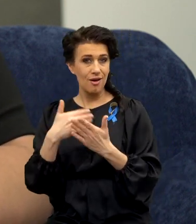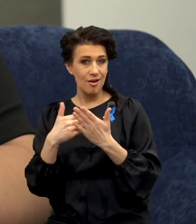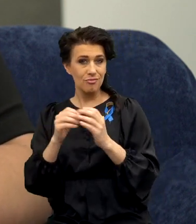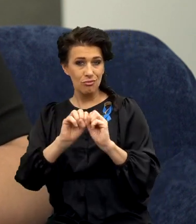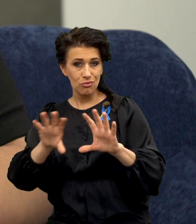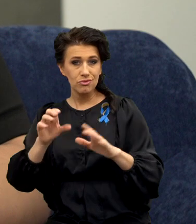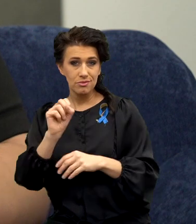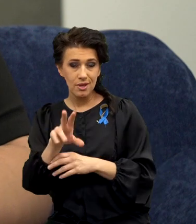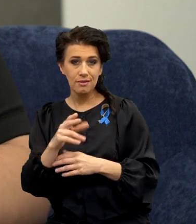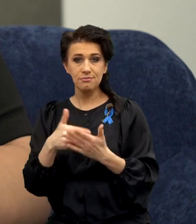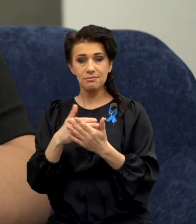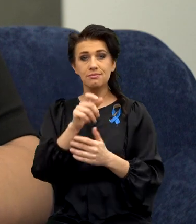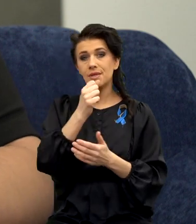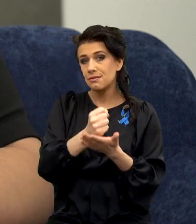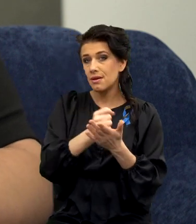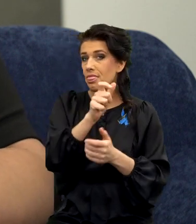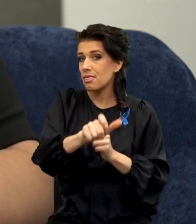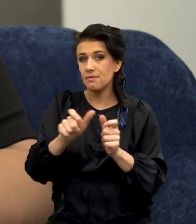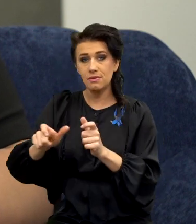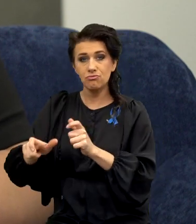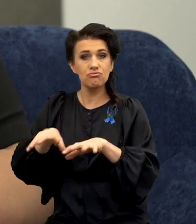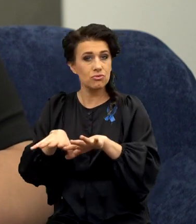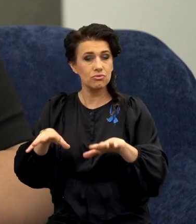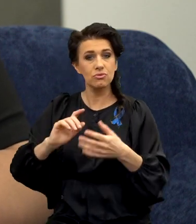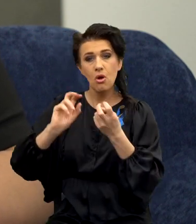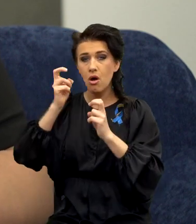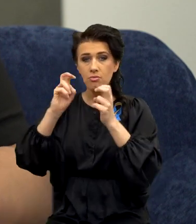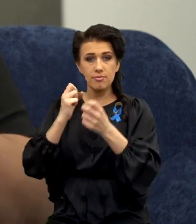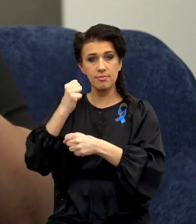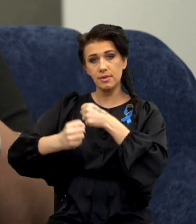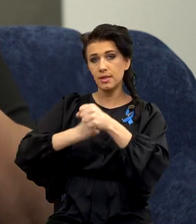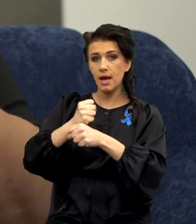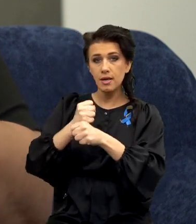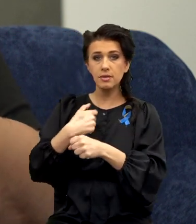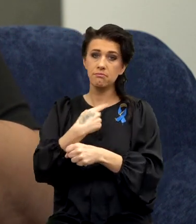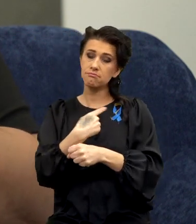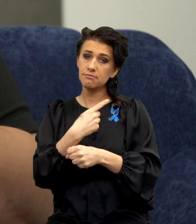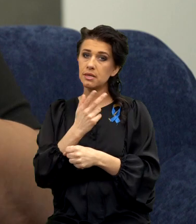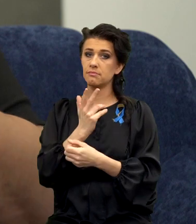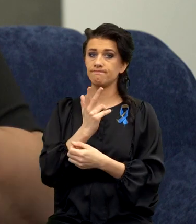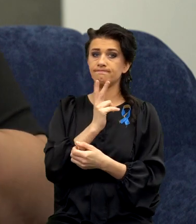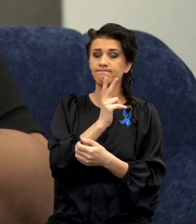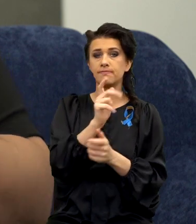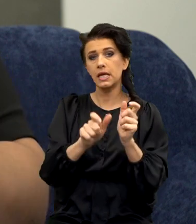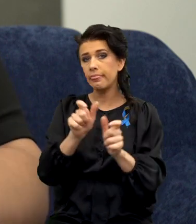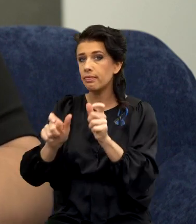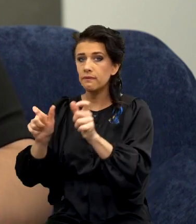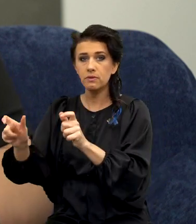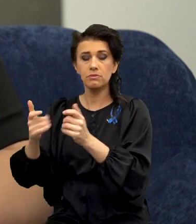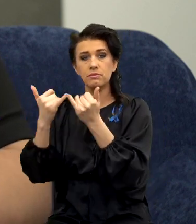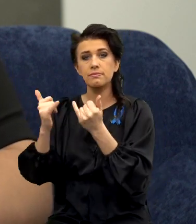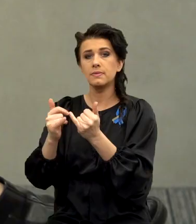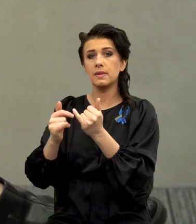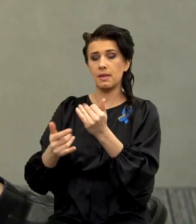tych kwestii indywidualnych będzie bardzo dużo. I to jest ta skomplikowana praca, bo my do każdego pacjenta musimy podejść